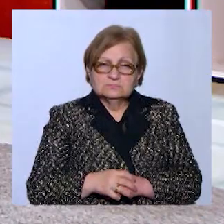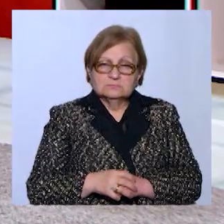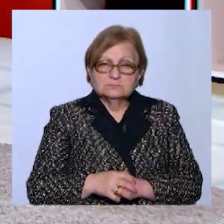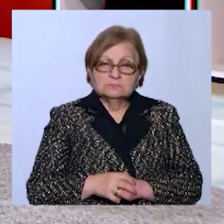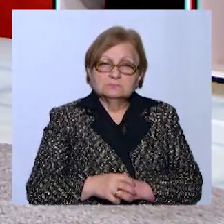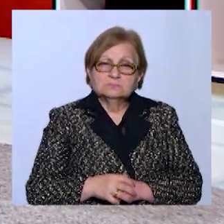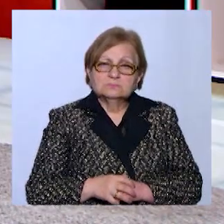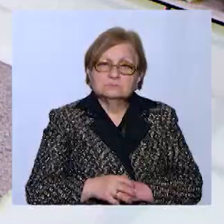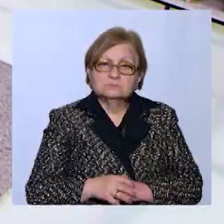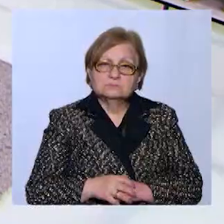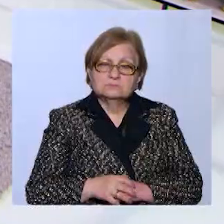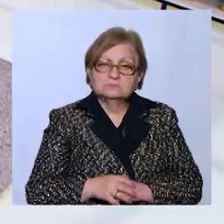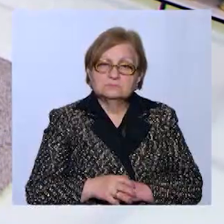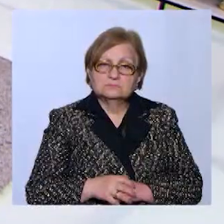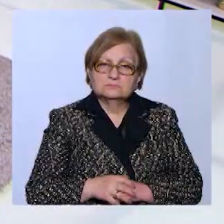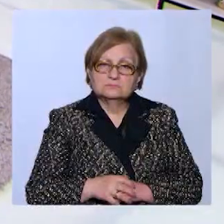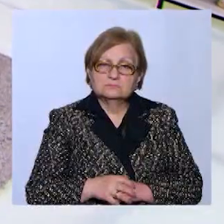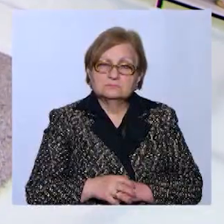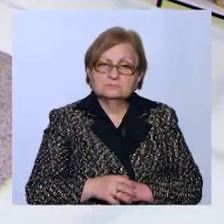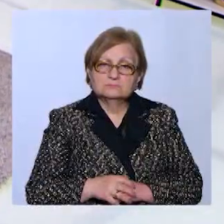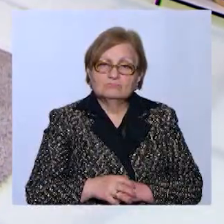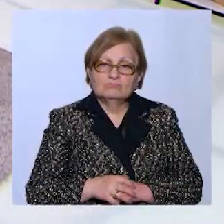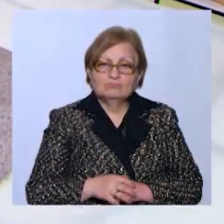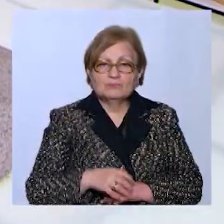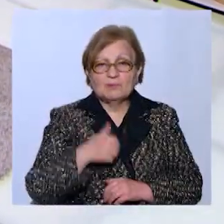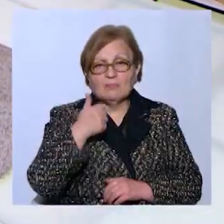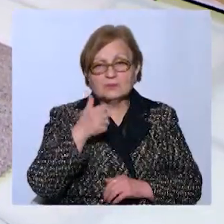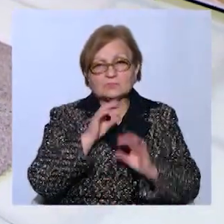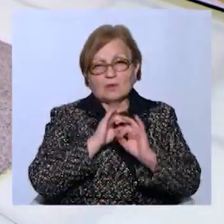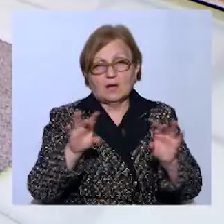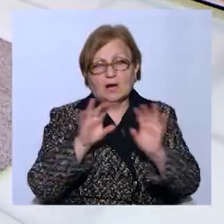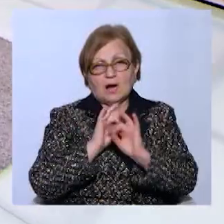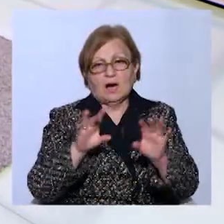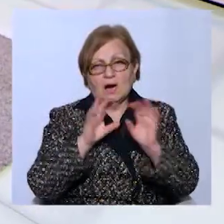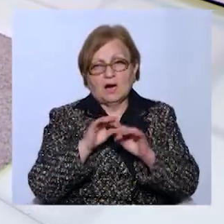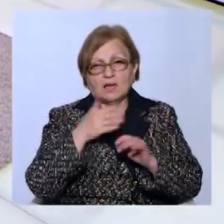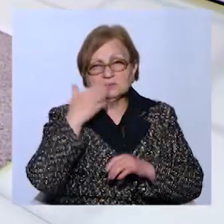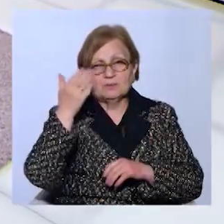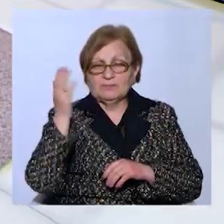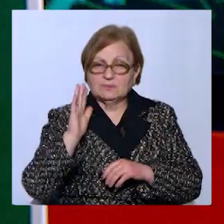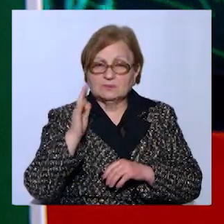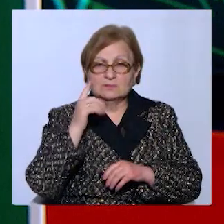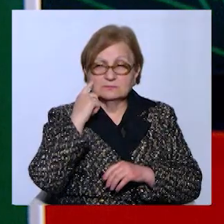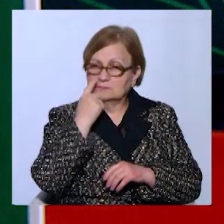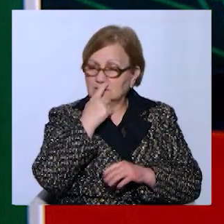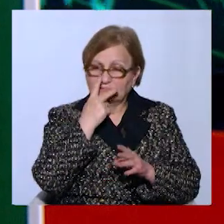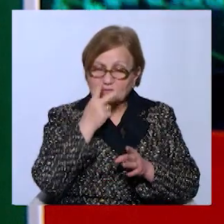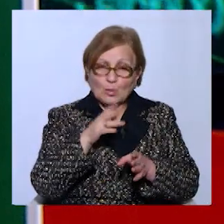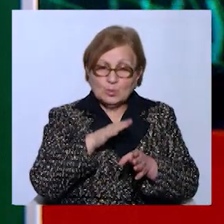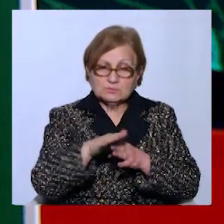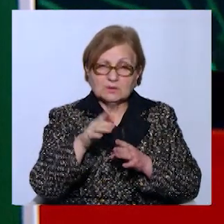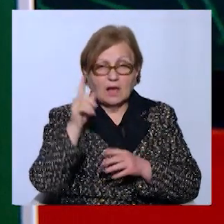ჩვენი მარტო თეორიული მასალა რომ არ იყოს, რომ მითხრათ, რომ აბა ვისწავლე ეს, გავიგე და ახლა ნახო ერთი რა შემიძლია.